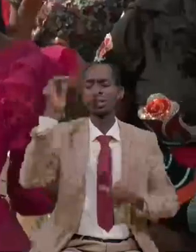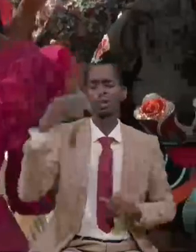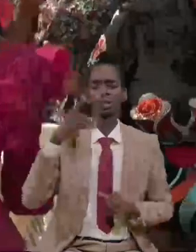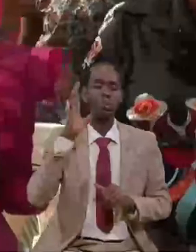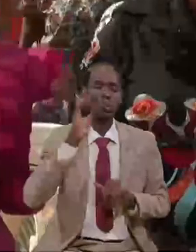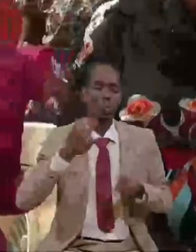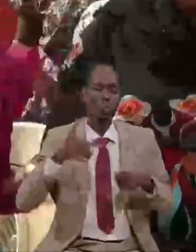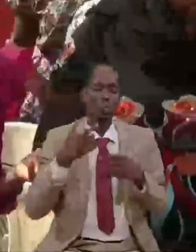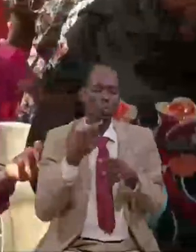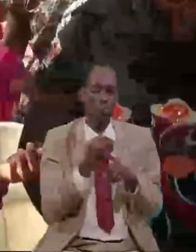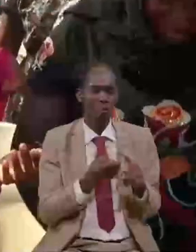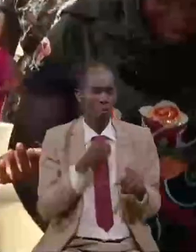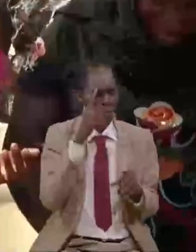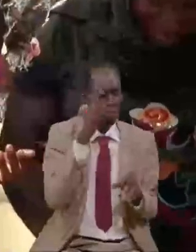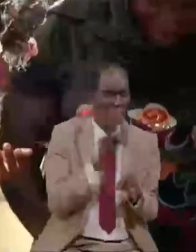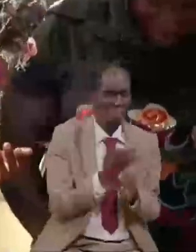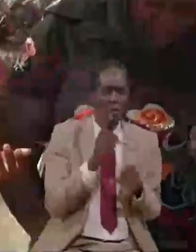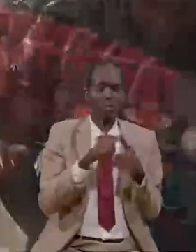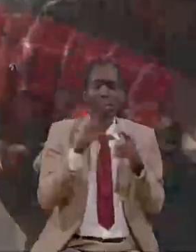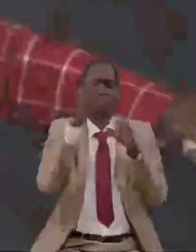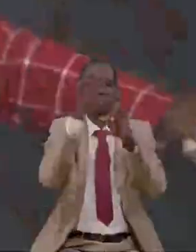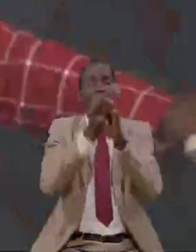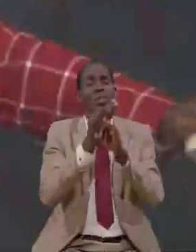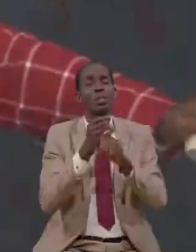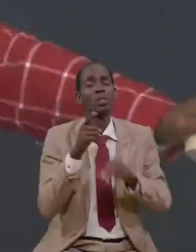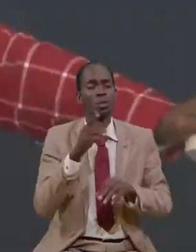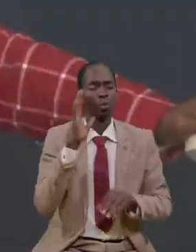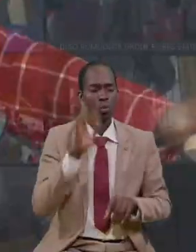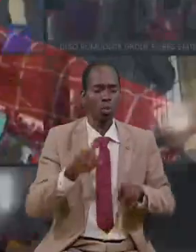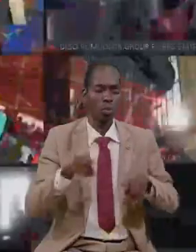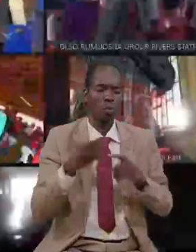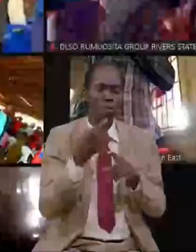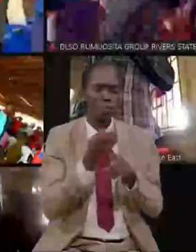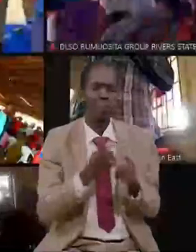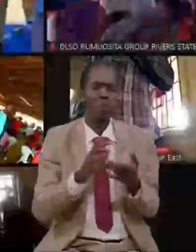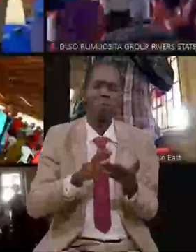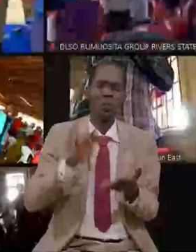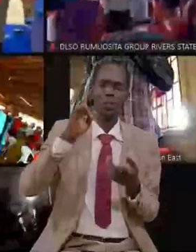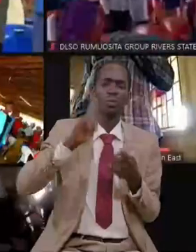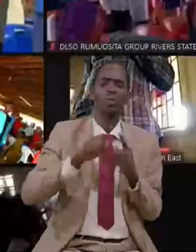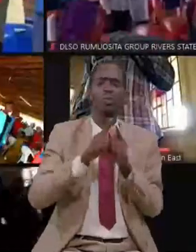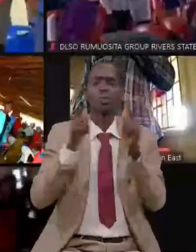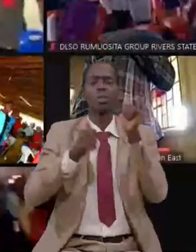Quand il va de foi en foi, quand il va de gloire en gloire,